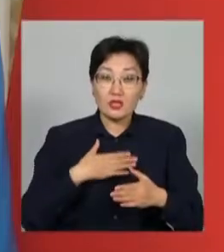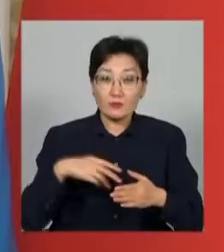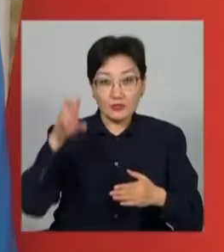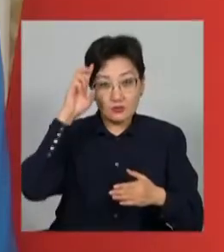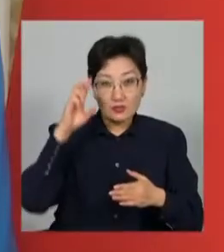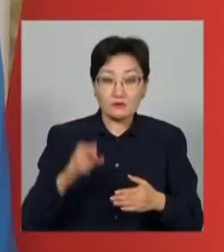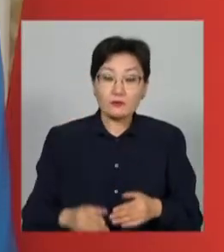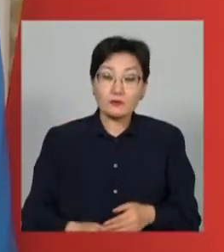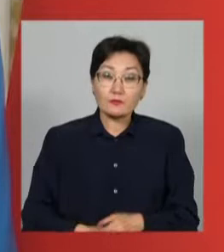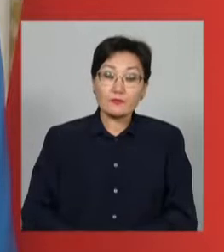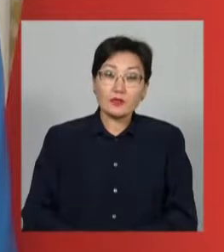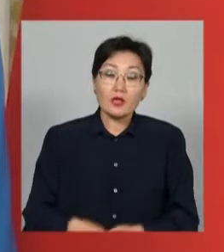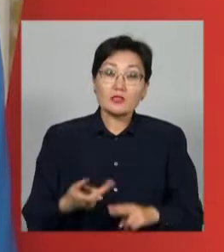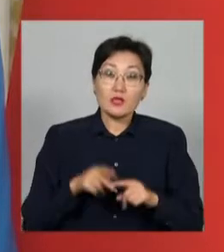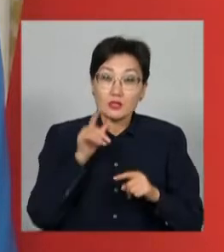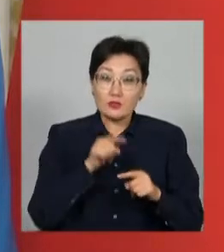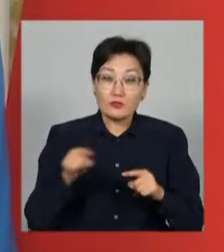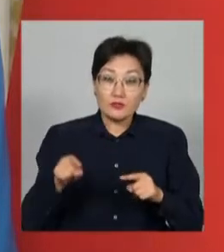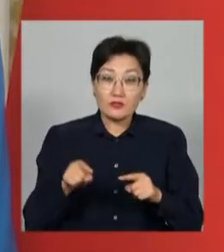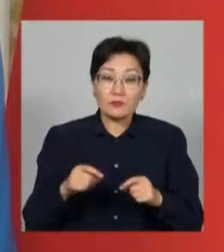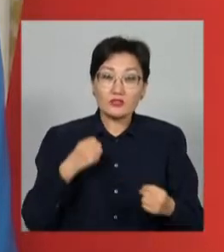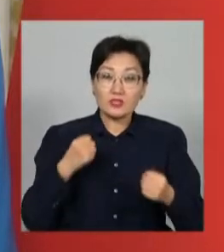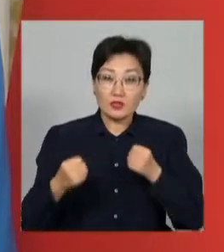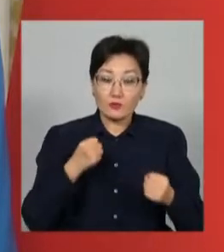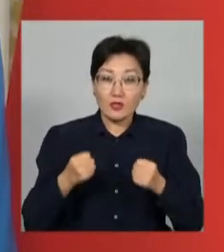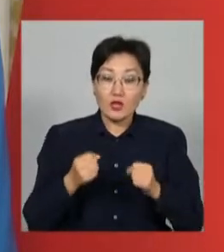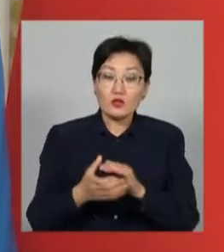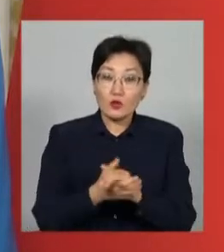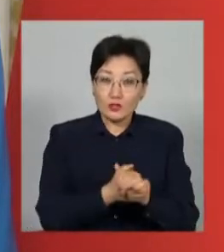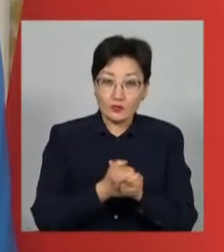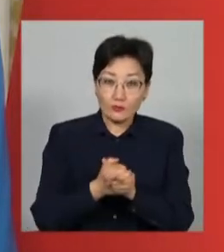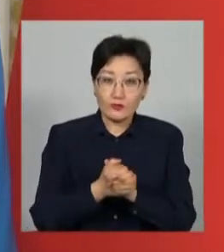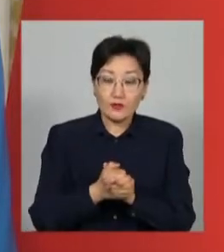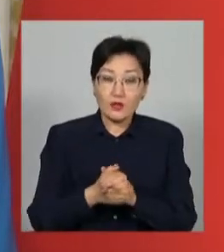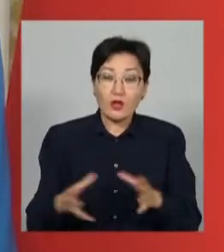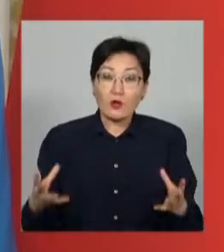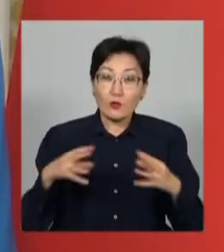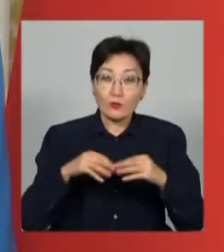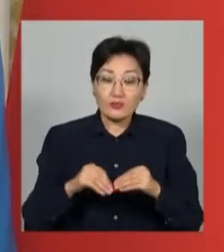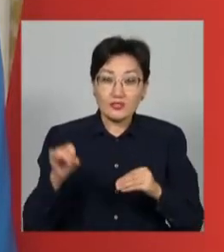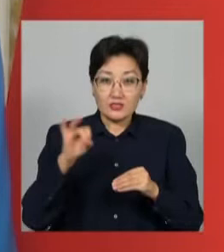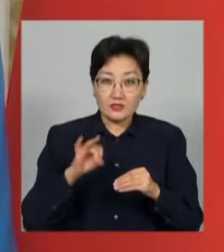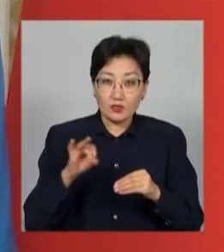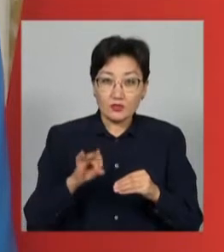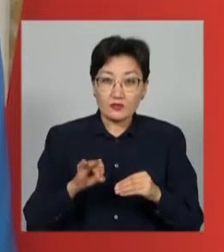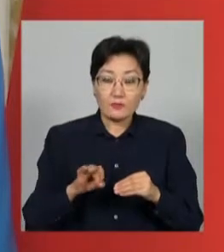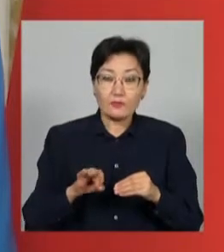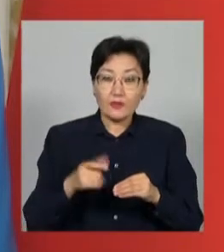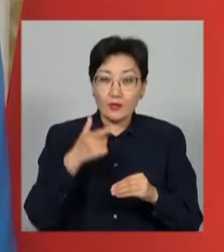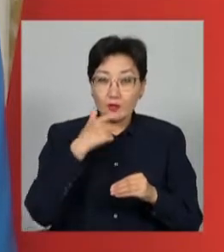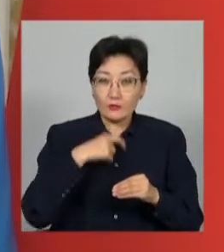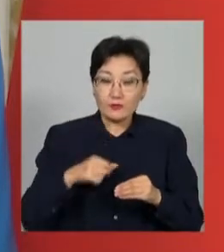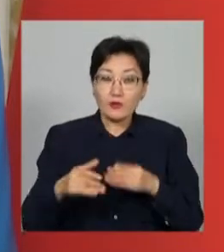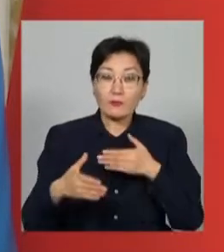государствами. За это время, опираясь на крепкие узы дружбы, общность истории, ментальную близость